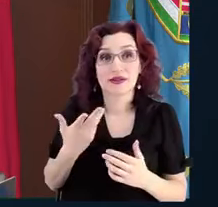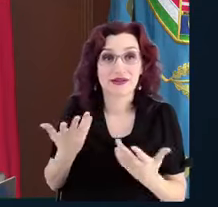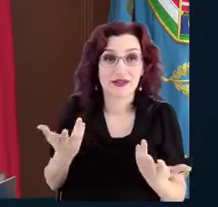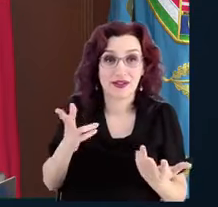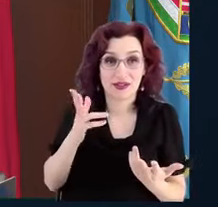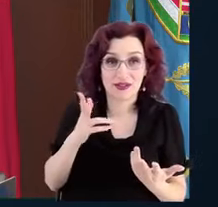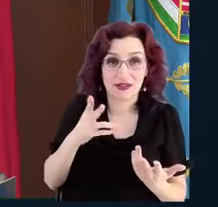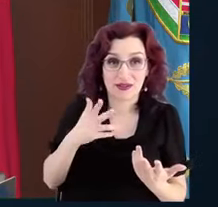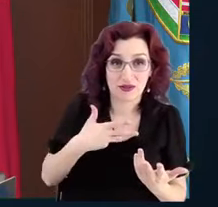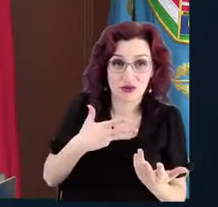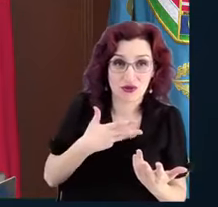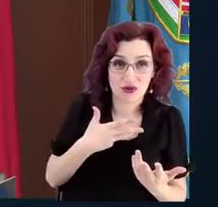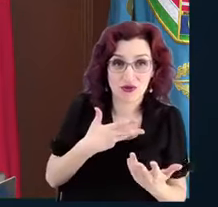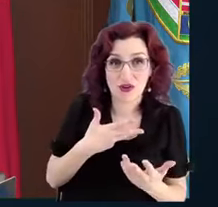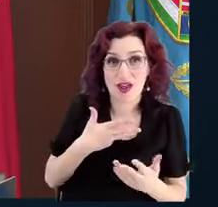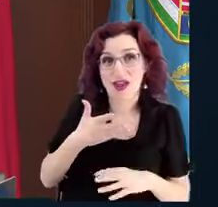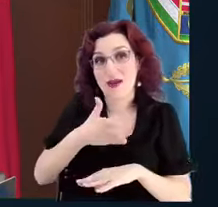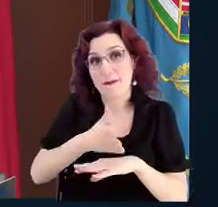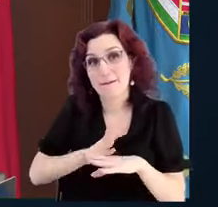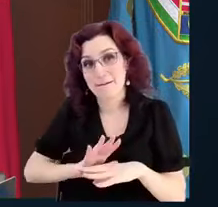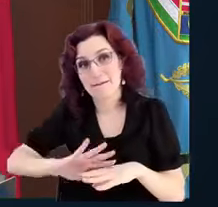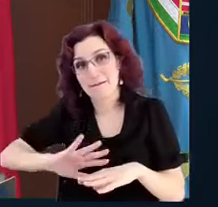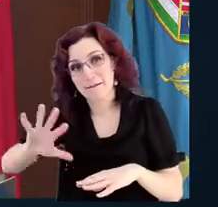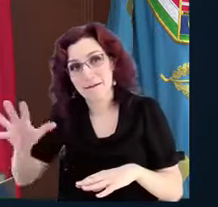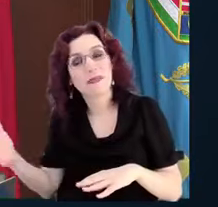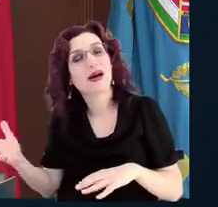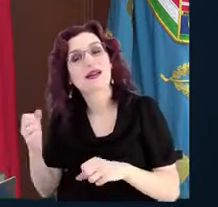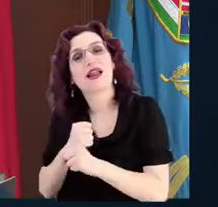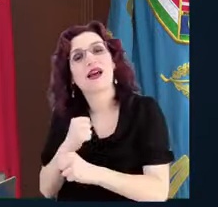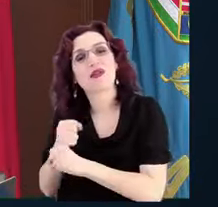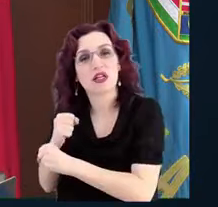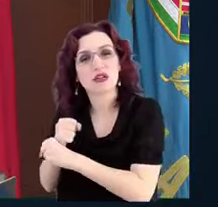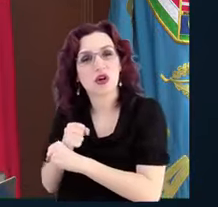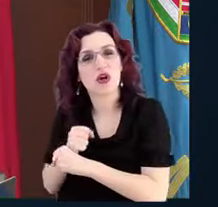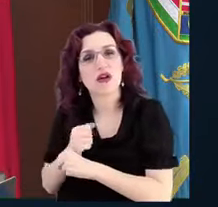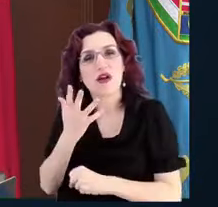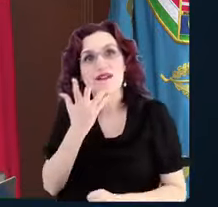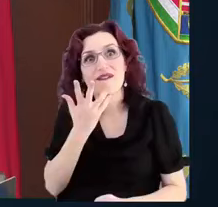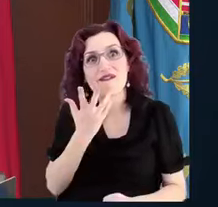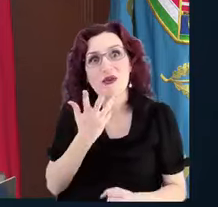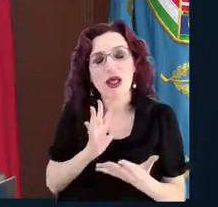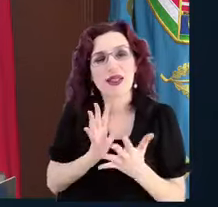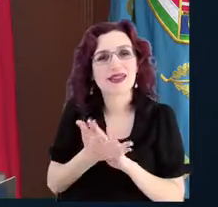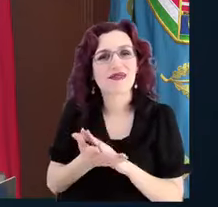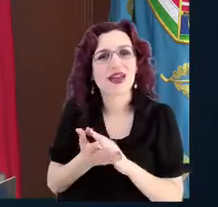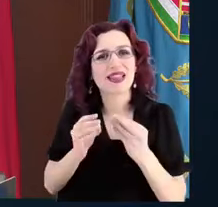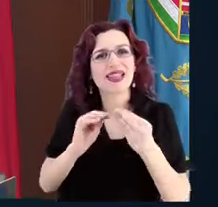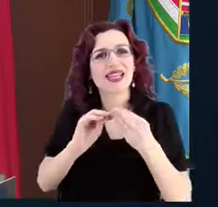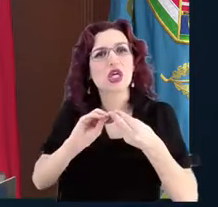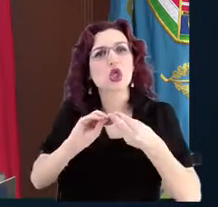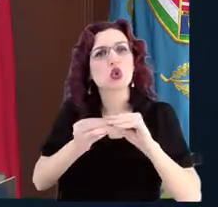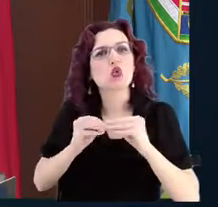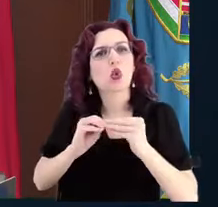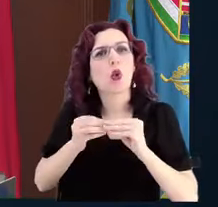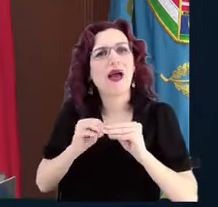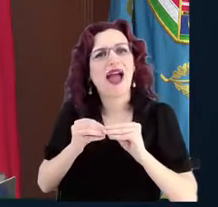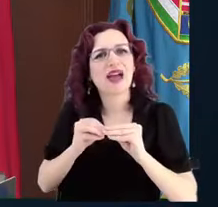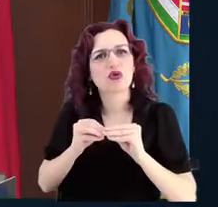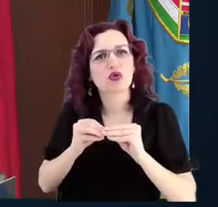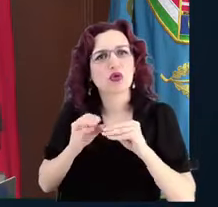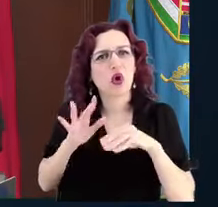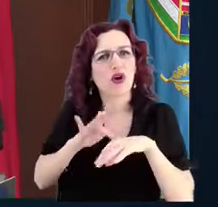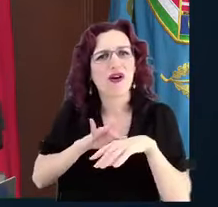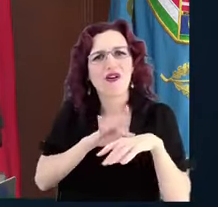rappresenta i lavoratori ha in testa ambisce ad essere uno strumento un vettore di ripresa di